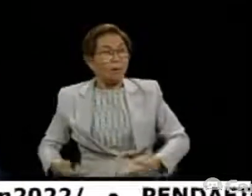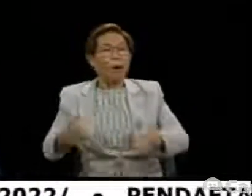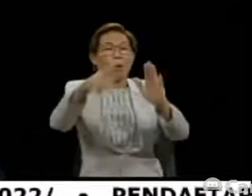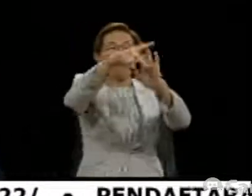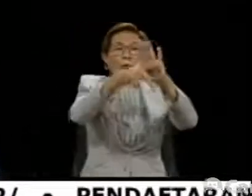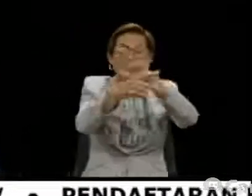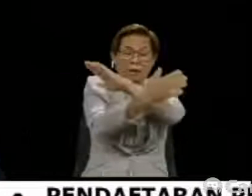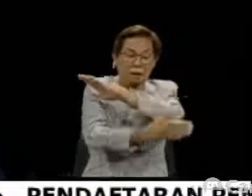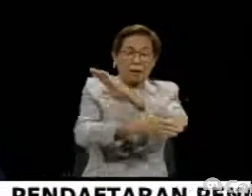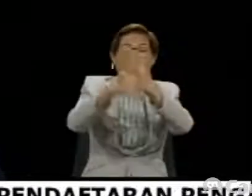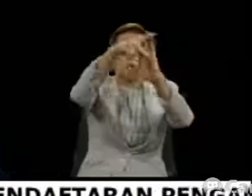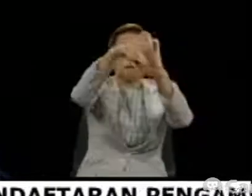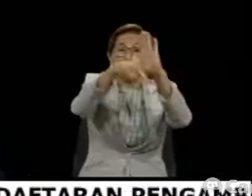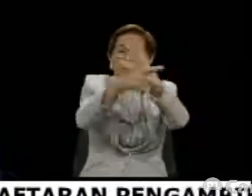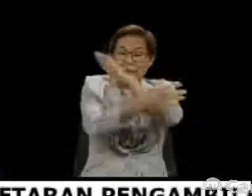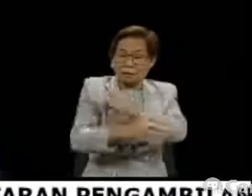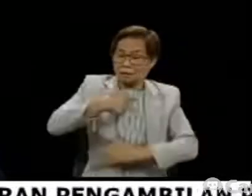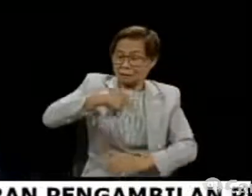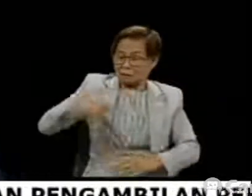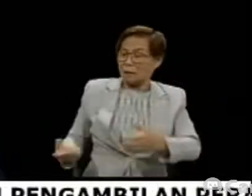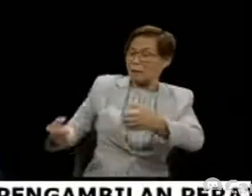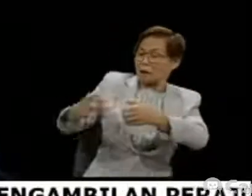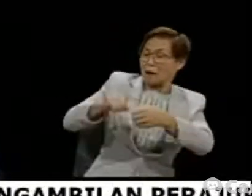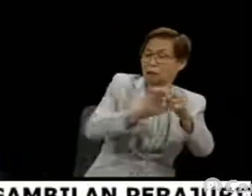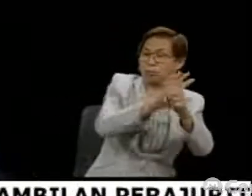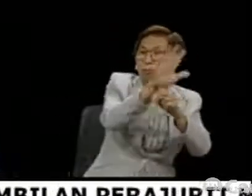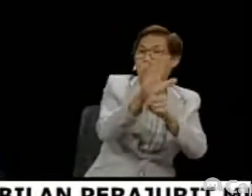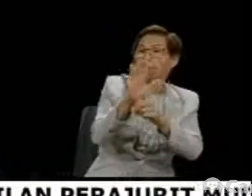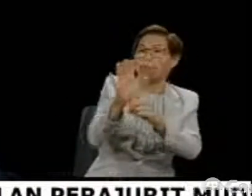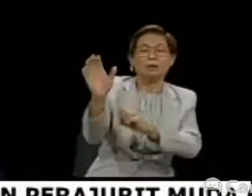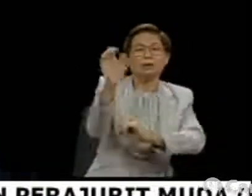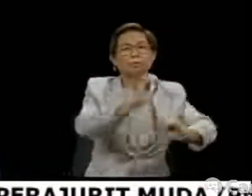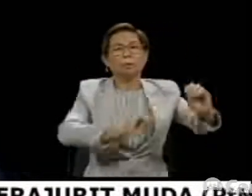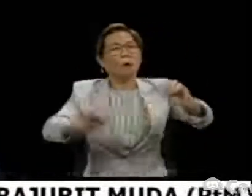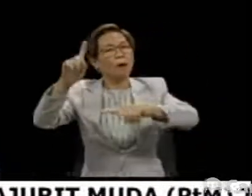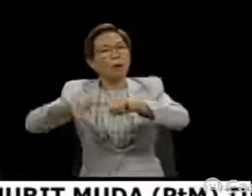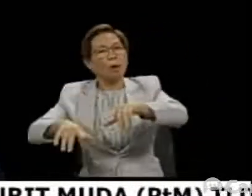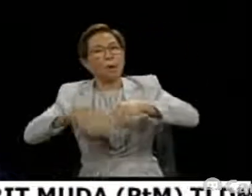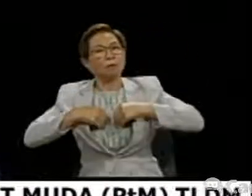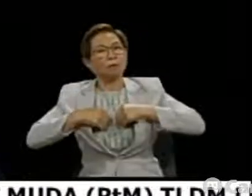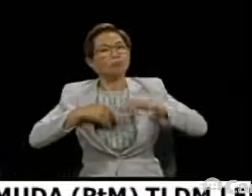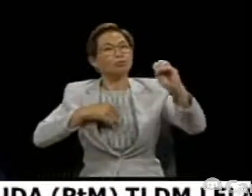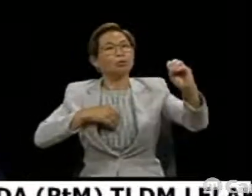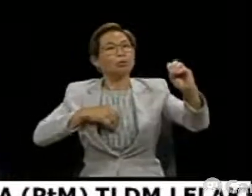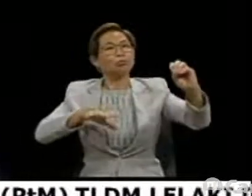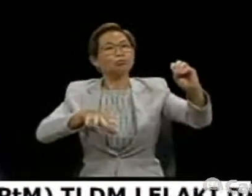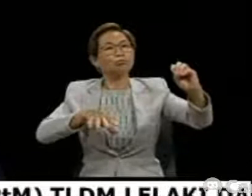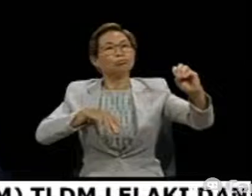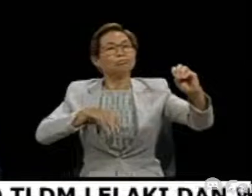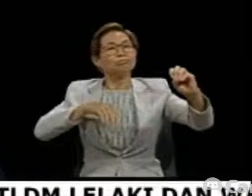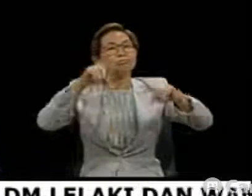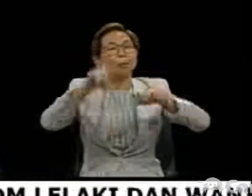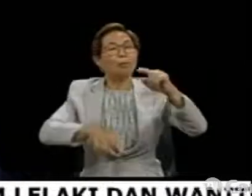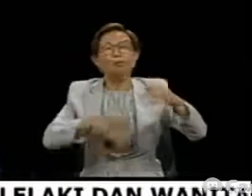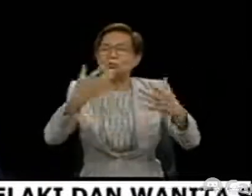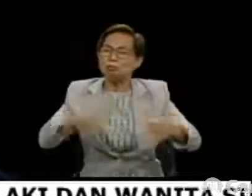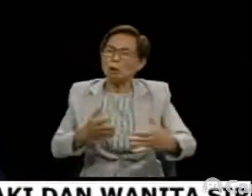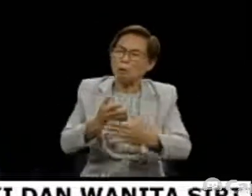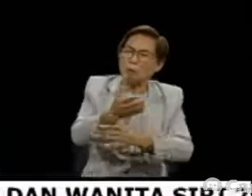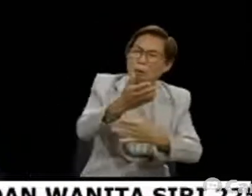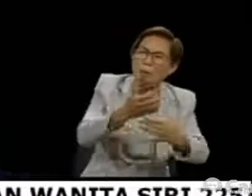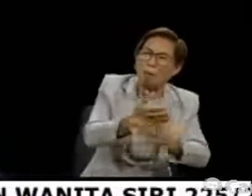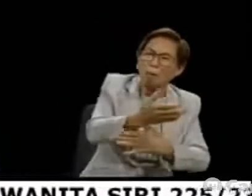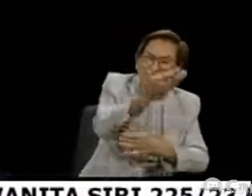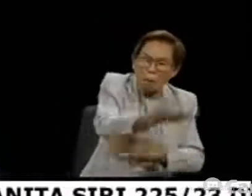di negara China Hong Lei cow ini dia multirotor yang semen gambar komik dan ini sedikit banyak telah mengganggu rantai yang